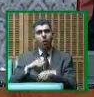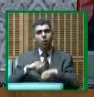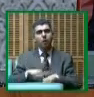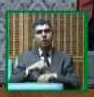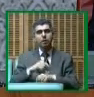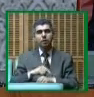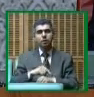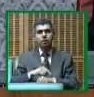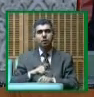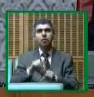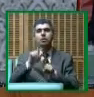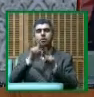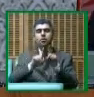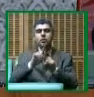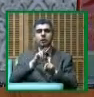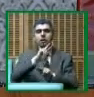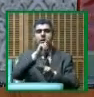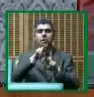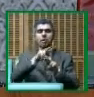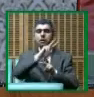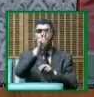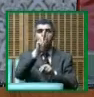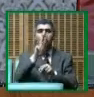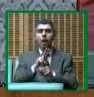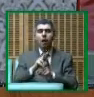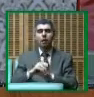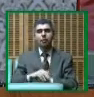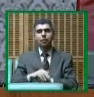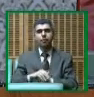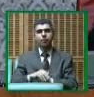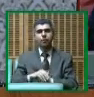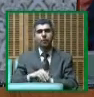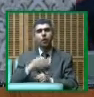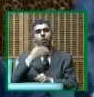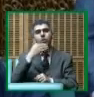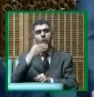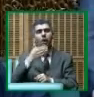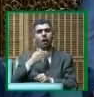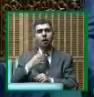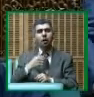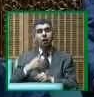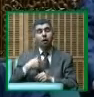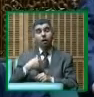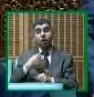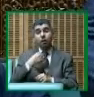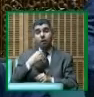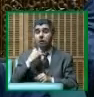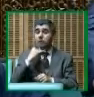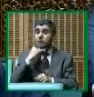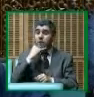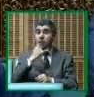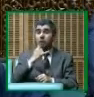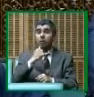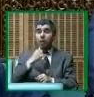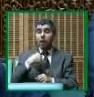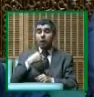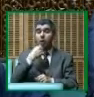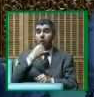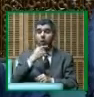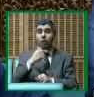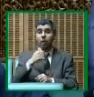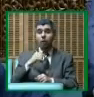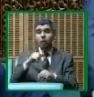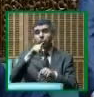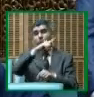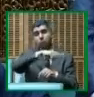مسؤوليته على هذا المستوى. شكرا لك. شكرا للسيد الوزير. كلمة لأحد المعقبين، تفضل أستاذ فرياط. شكرا سيد